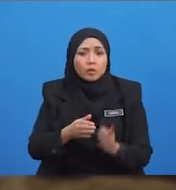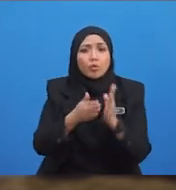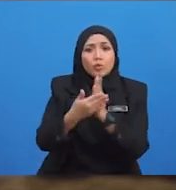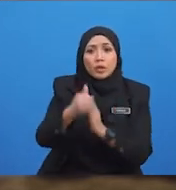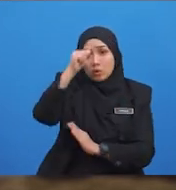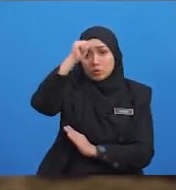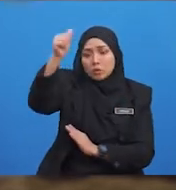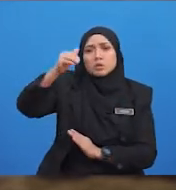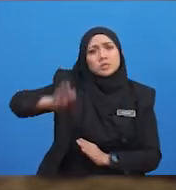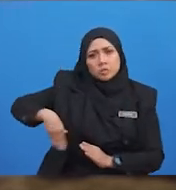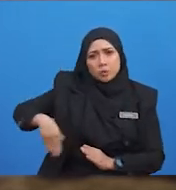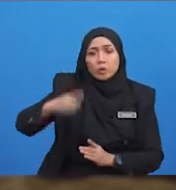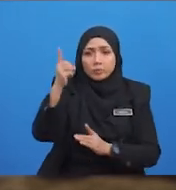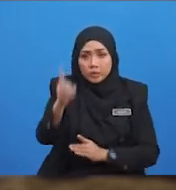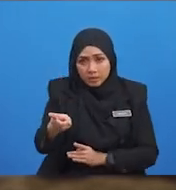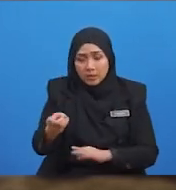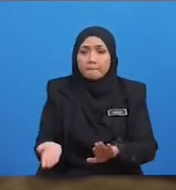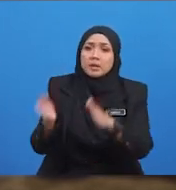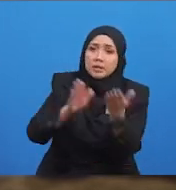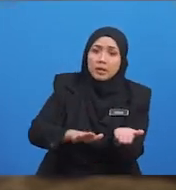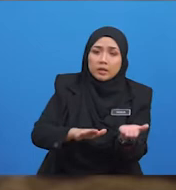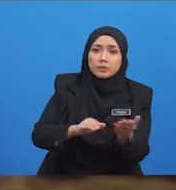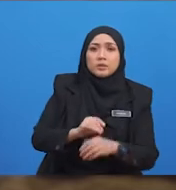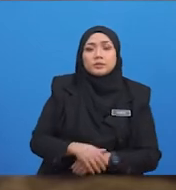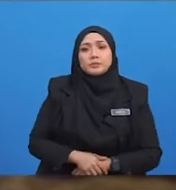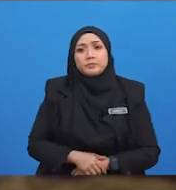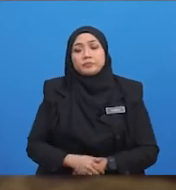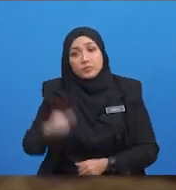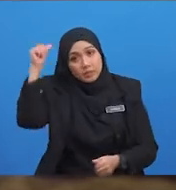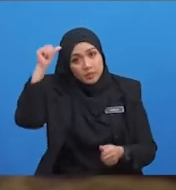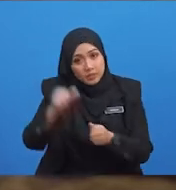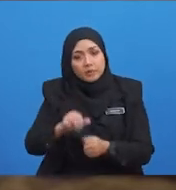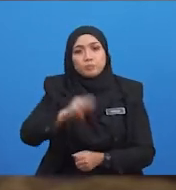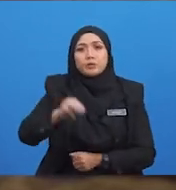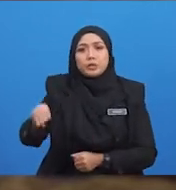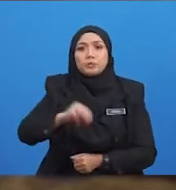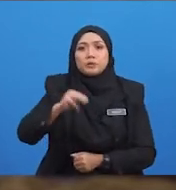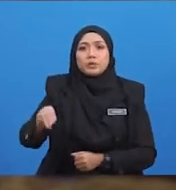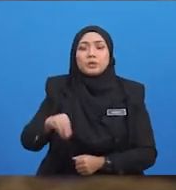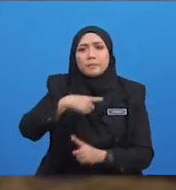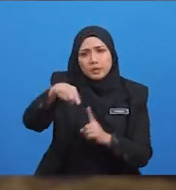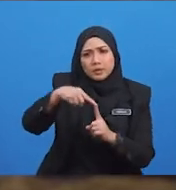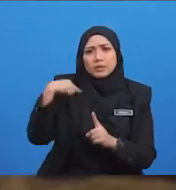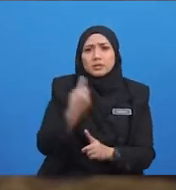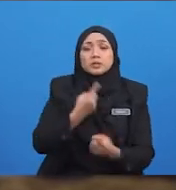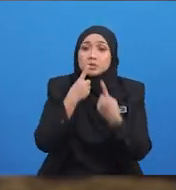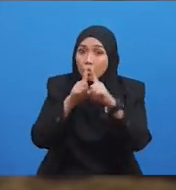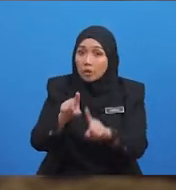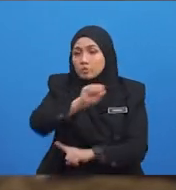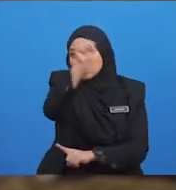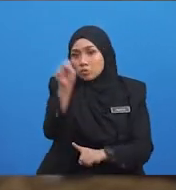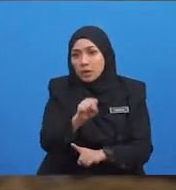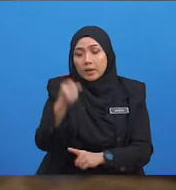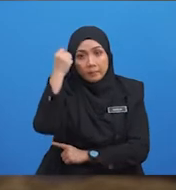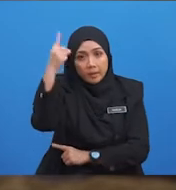oleh Allah sebelum dia meninggal dunia. Ingat, murid-murid, apabila kita menjawab